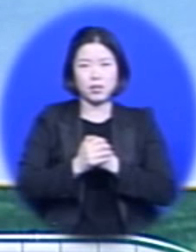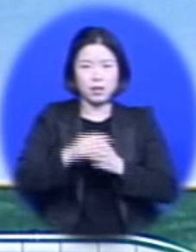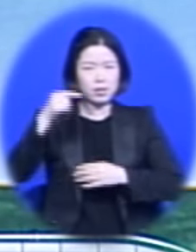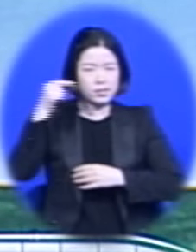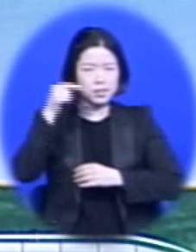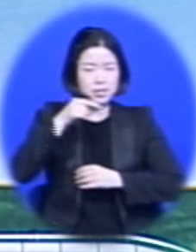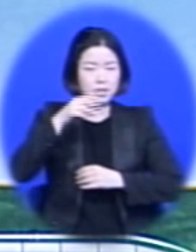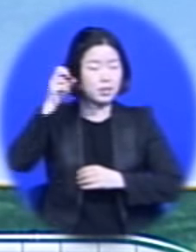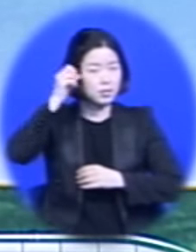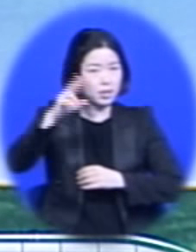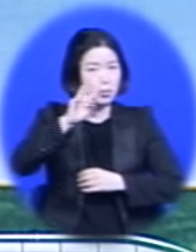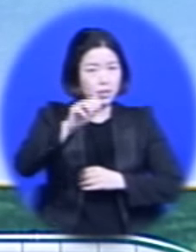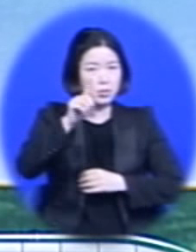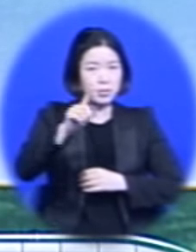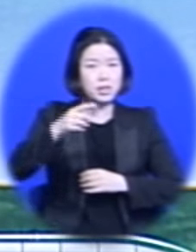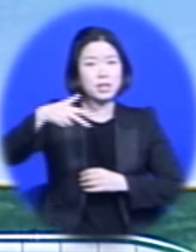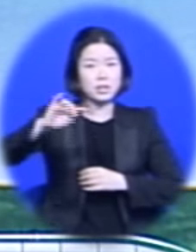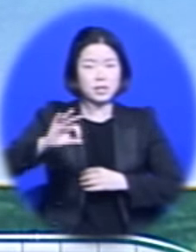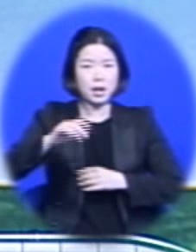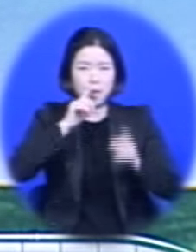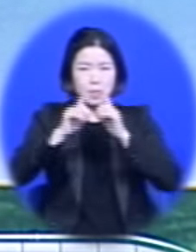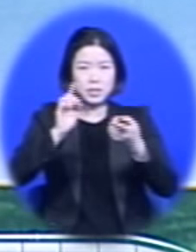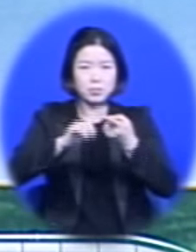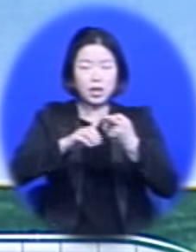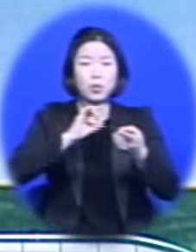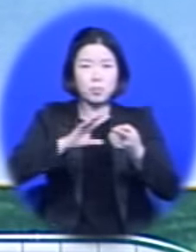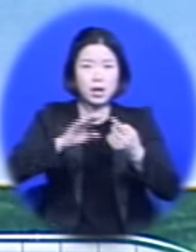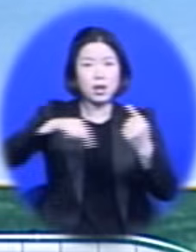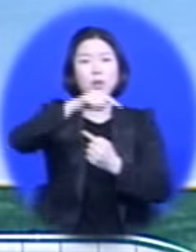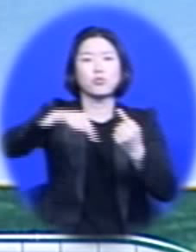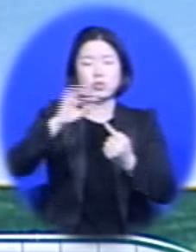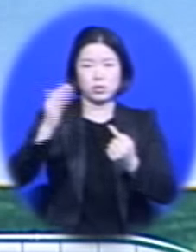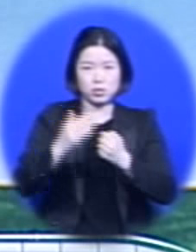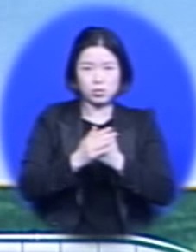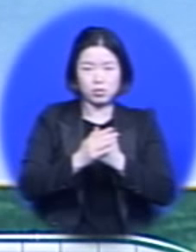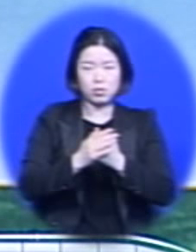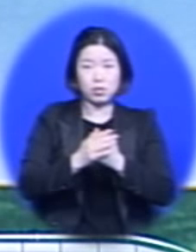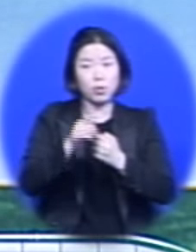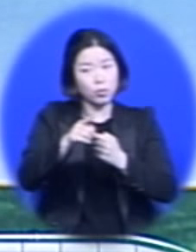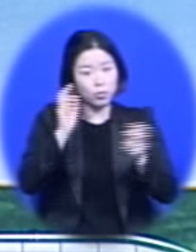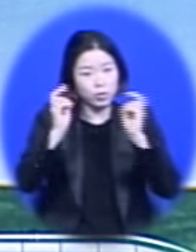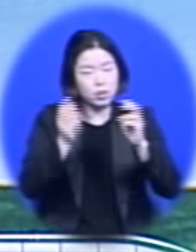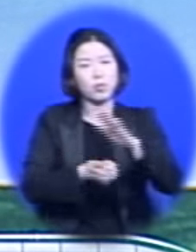잠언 31장에 있는 말씀대로만 회사를 경영했는데 회사가 그렇게 성공한 거예요.